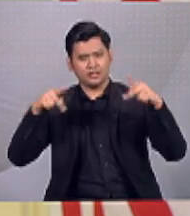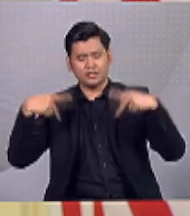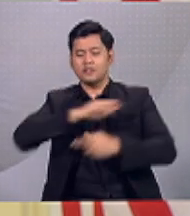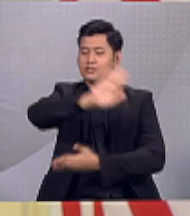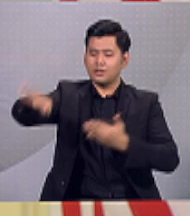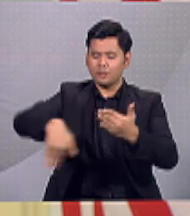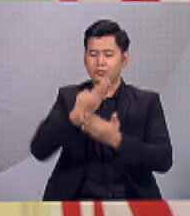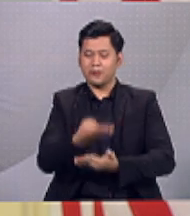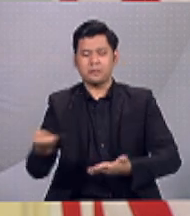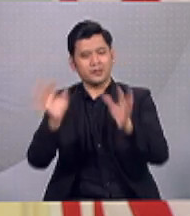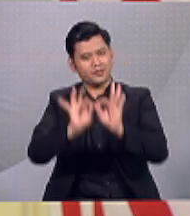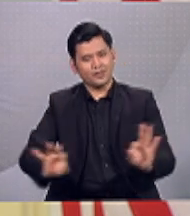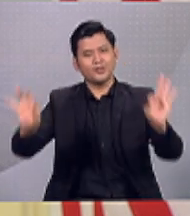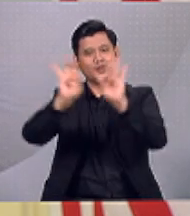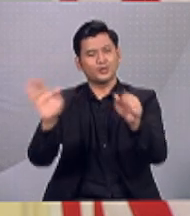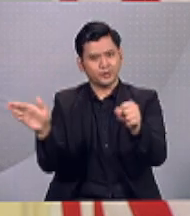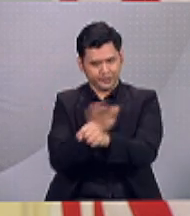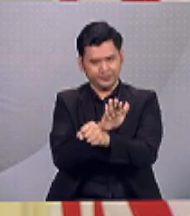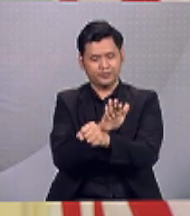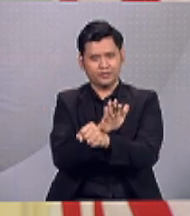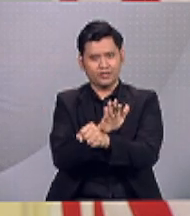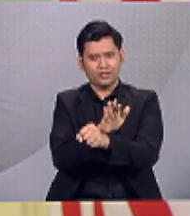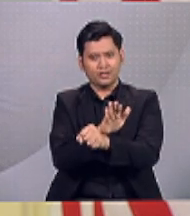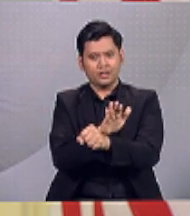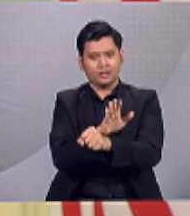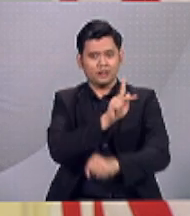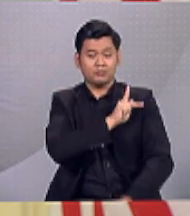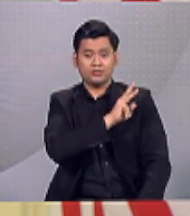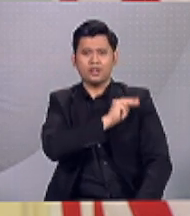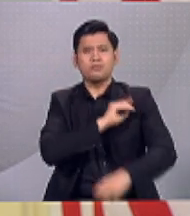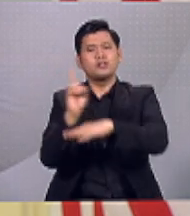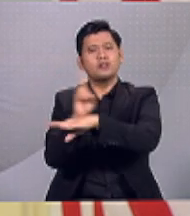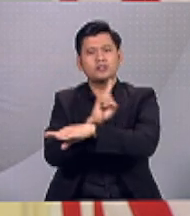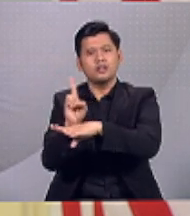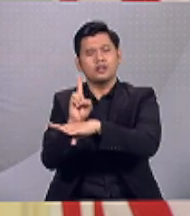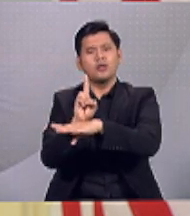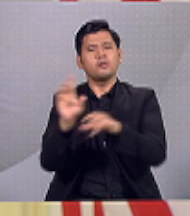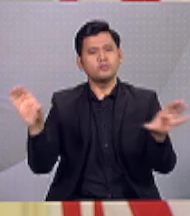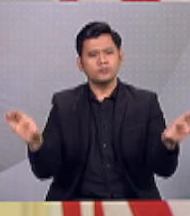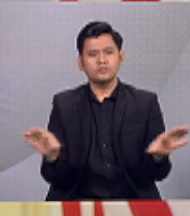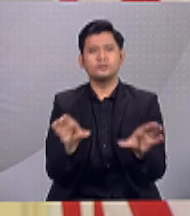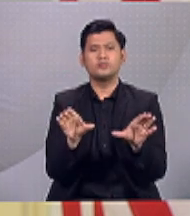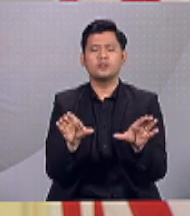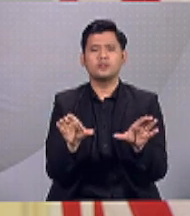semuanya mencukupi. KPDN HEP juga melakukan